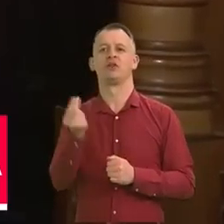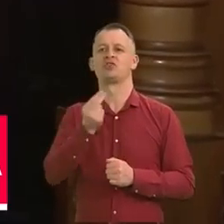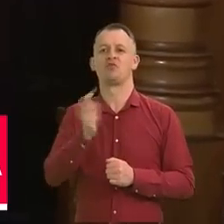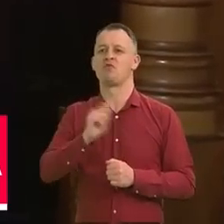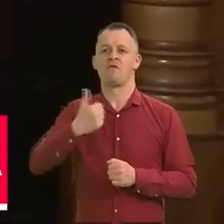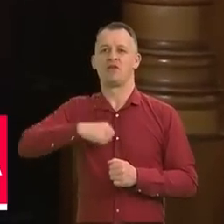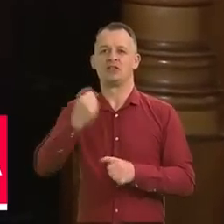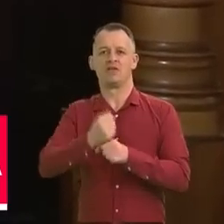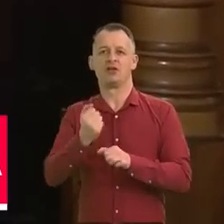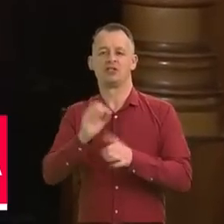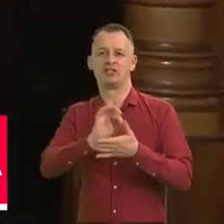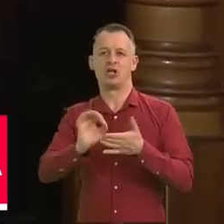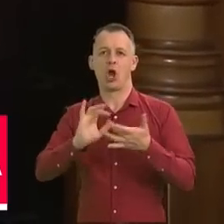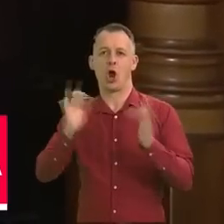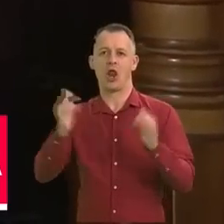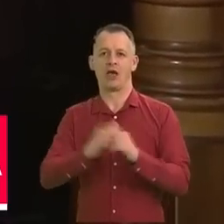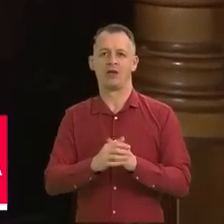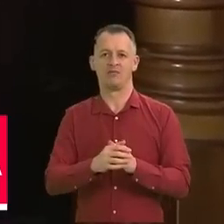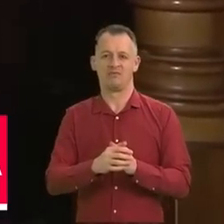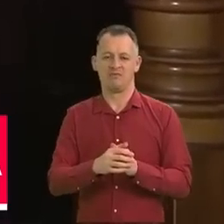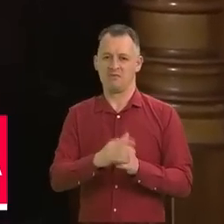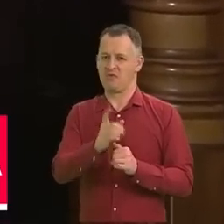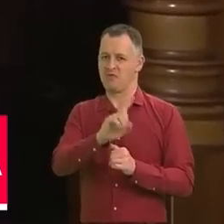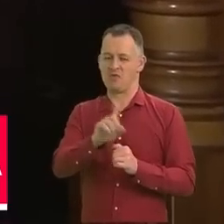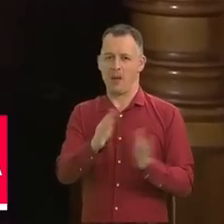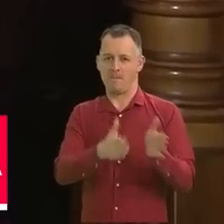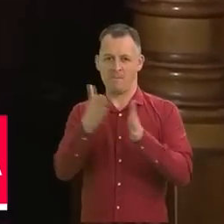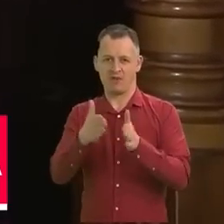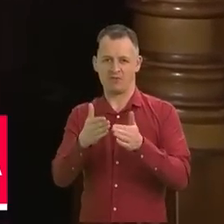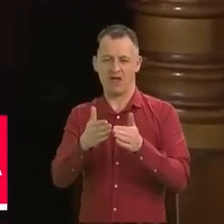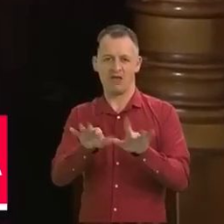online? Nu mi se pare partea electronică, digitală,